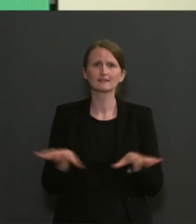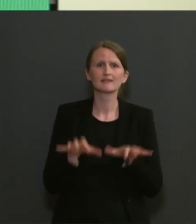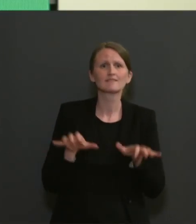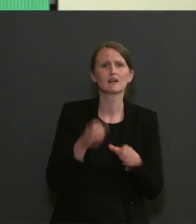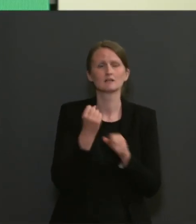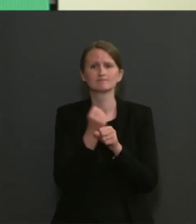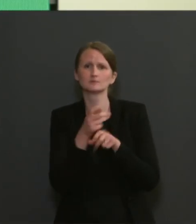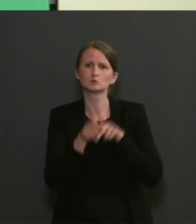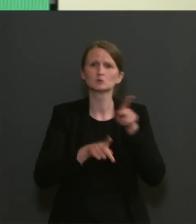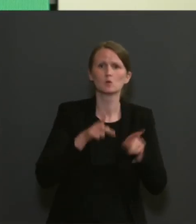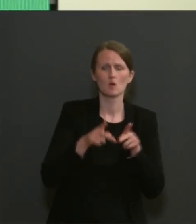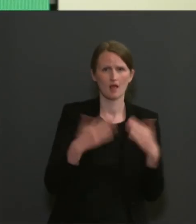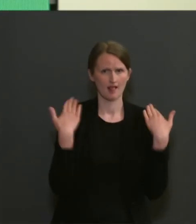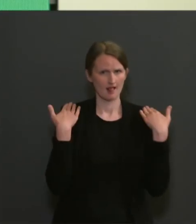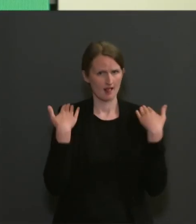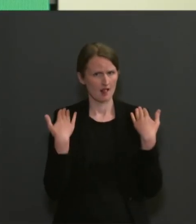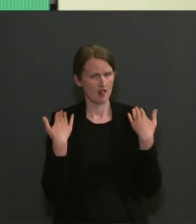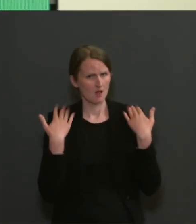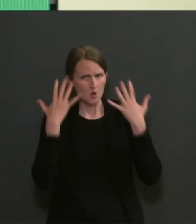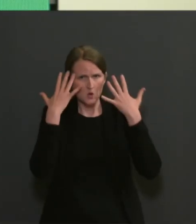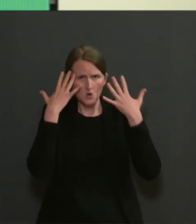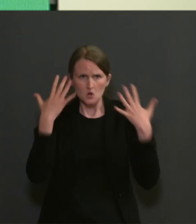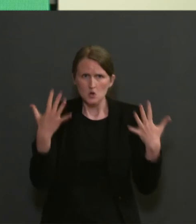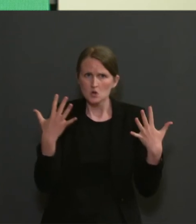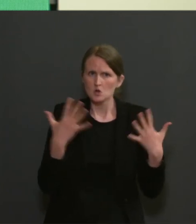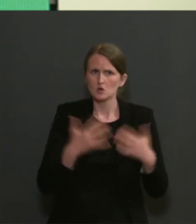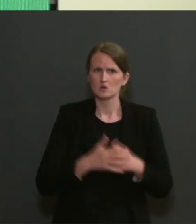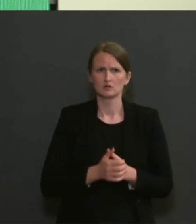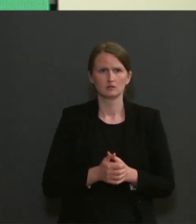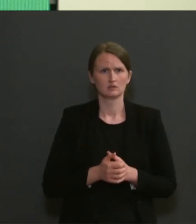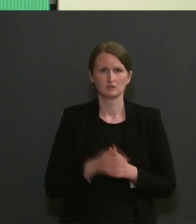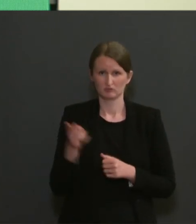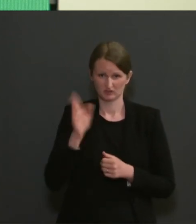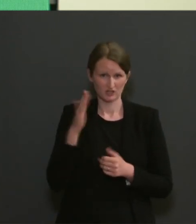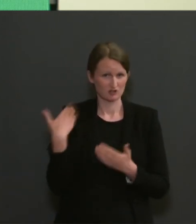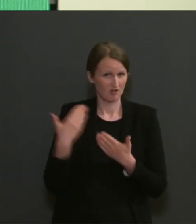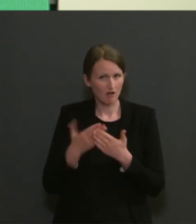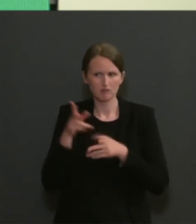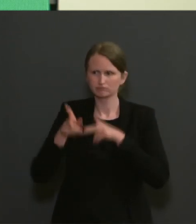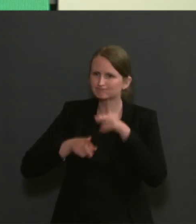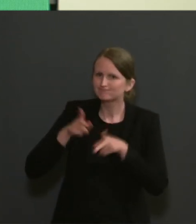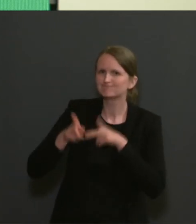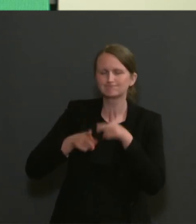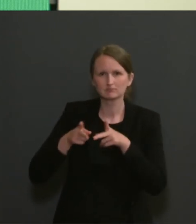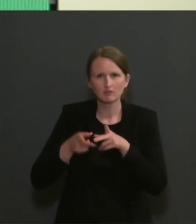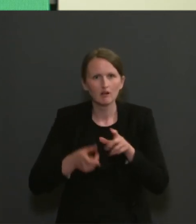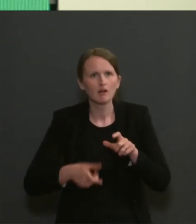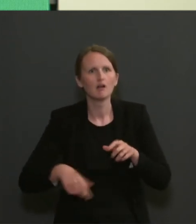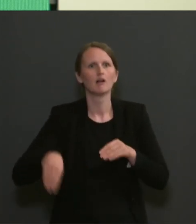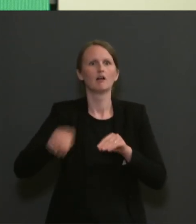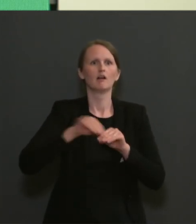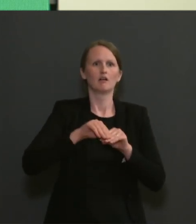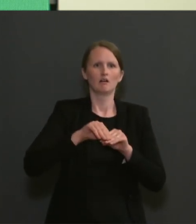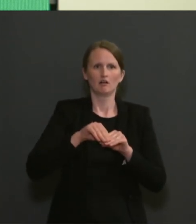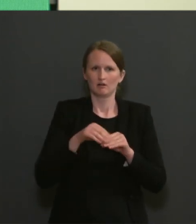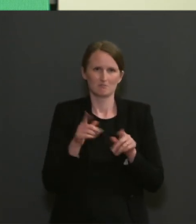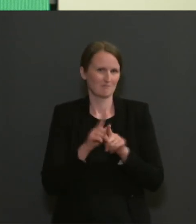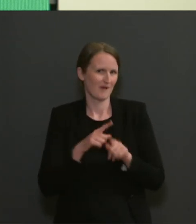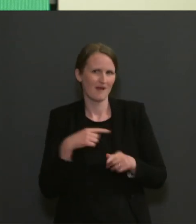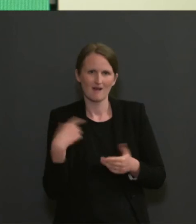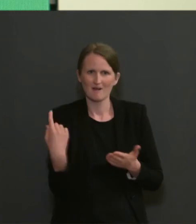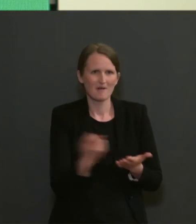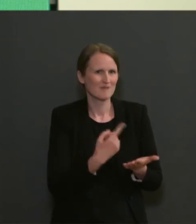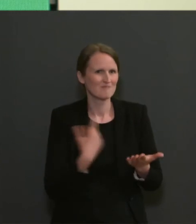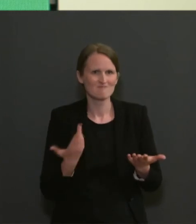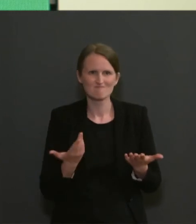qu'en addition à la charge de travail qu'il y a dans la maison de repos elle-même, ils ont, comme nous tous et comme les gens dans les hôpitaux, à gérer des problèmes